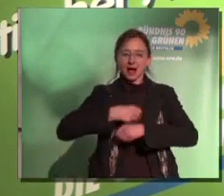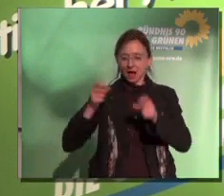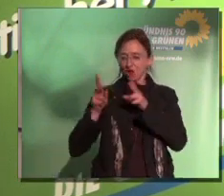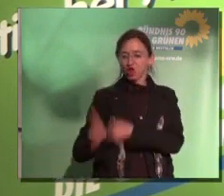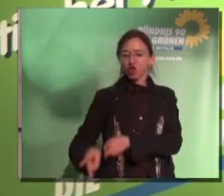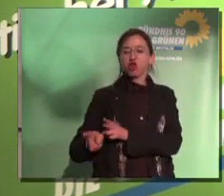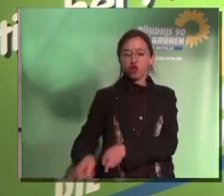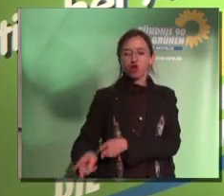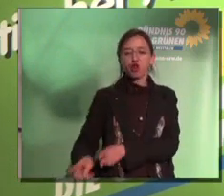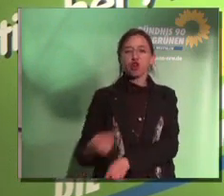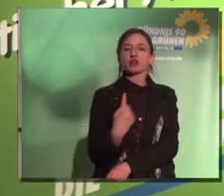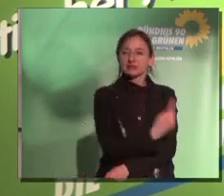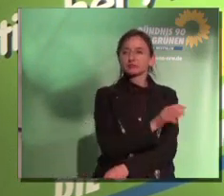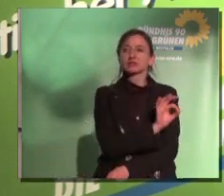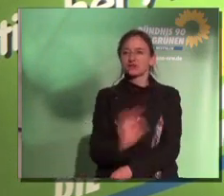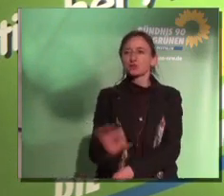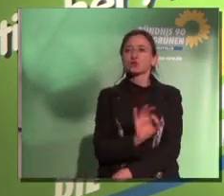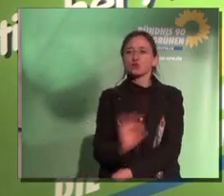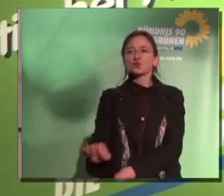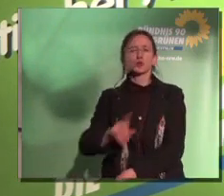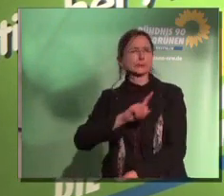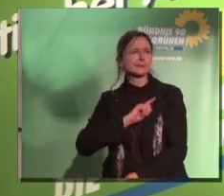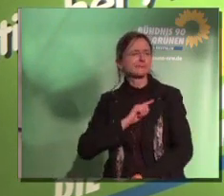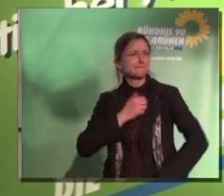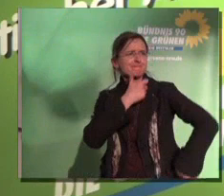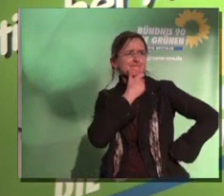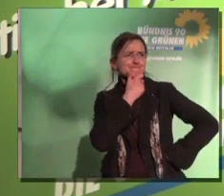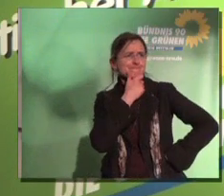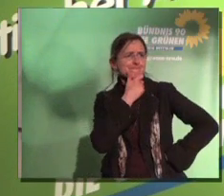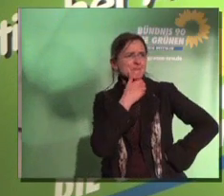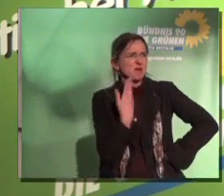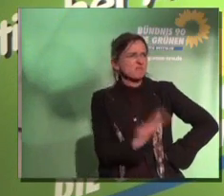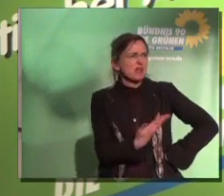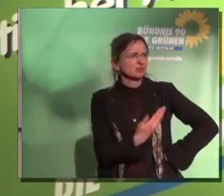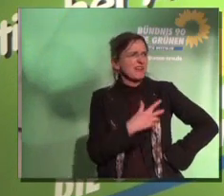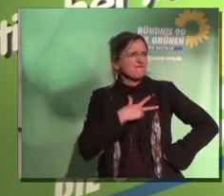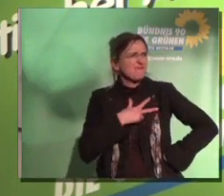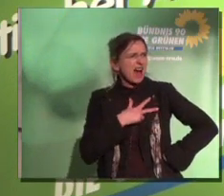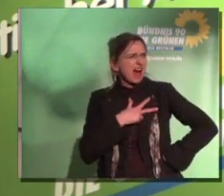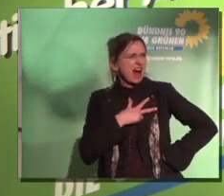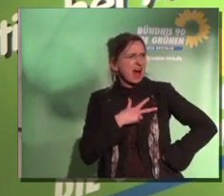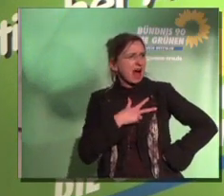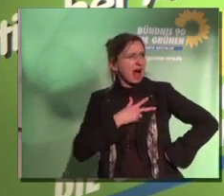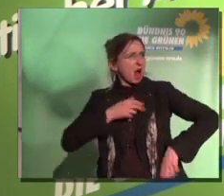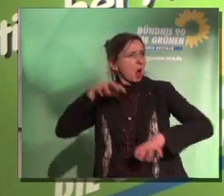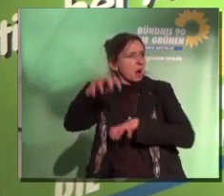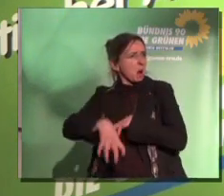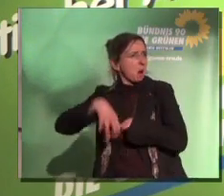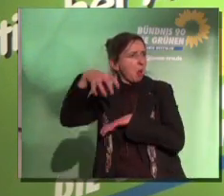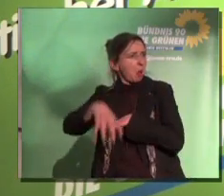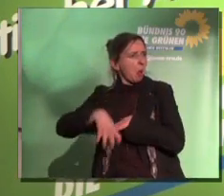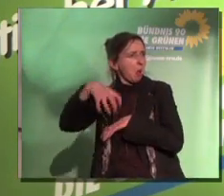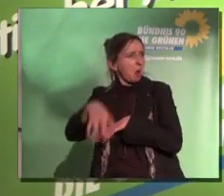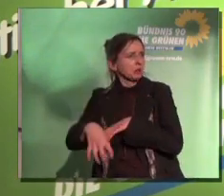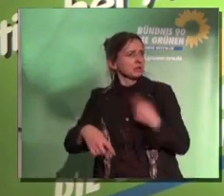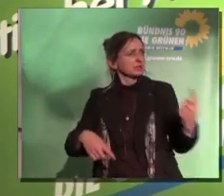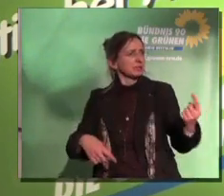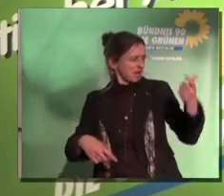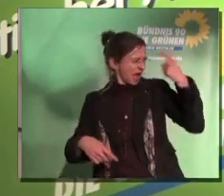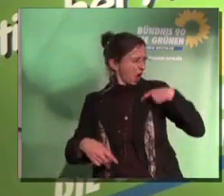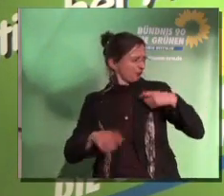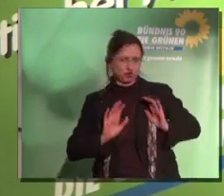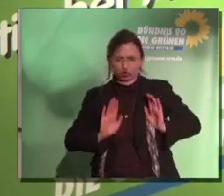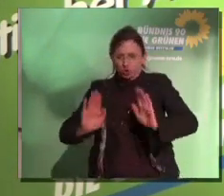einen Verdacht, wenn das Loch erst da gewesen wäre, dann hätte er uns da reingeschubst. Mich als